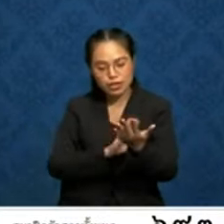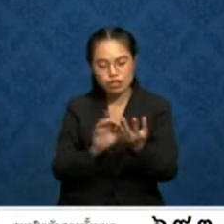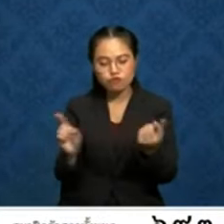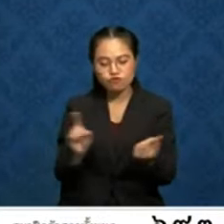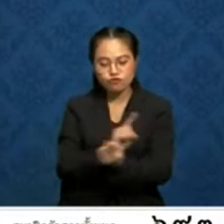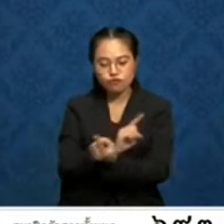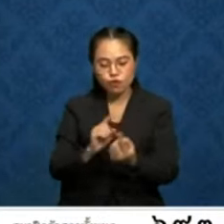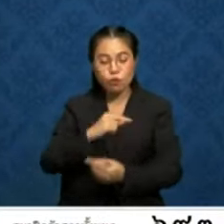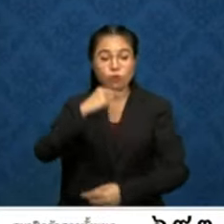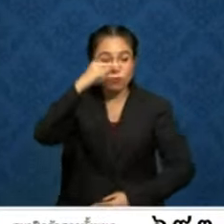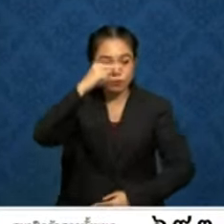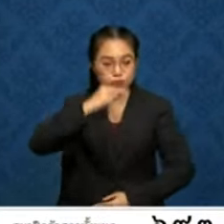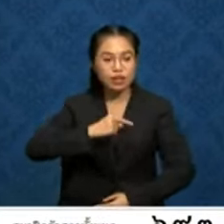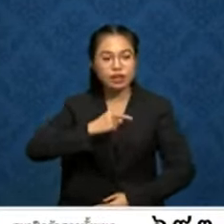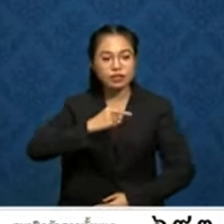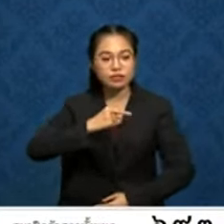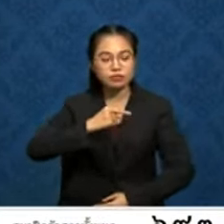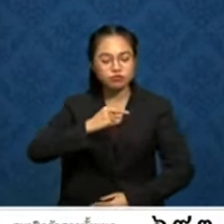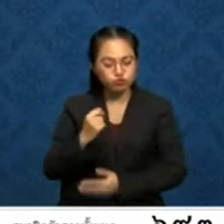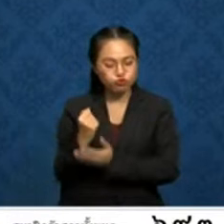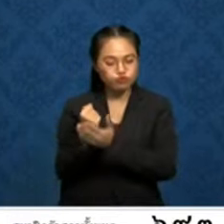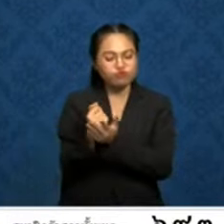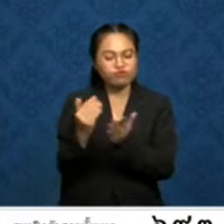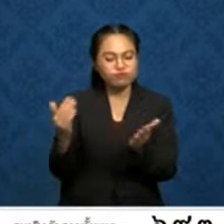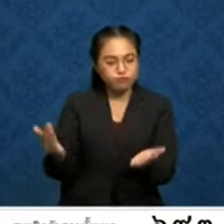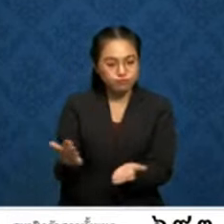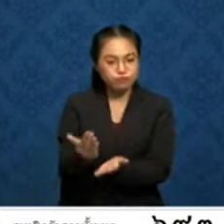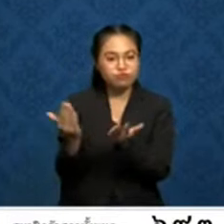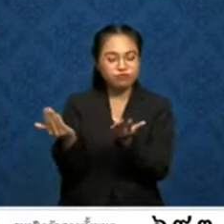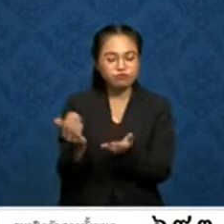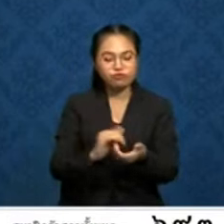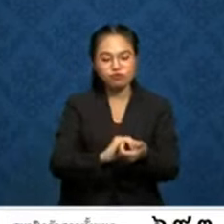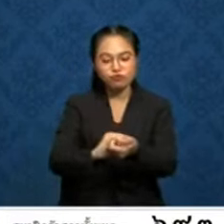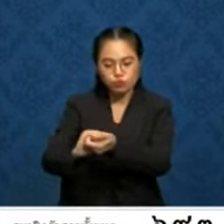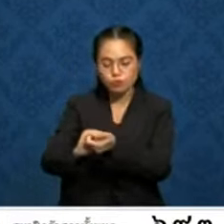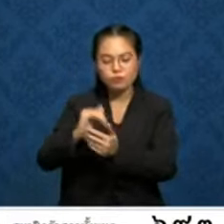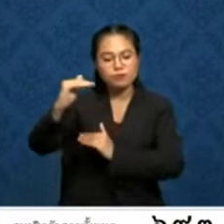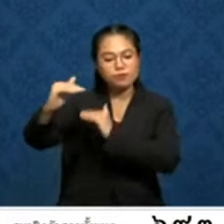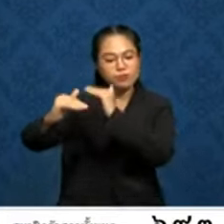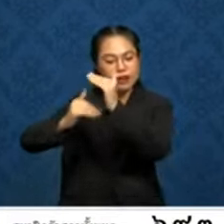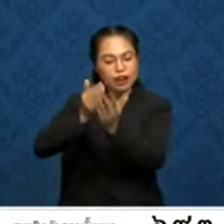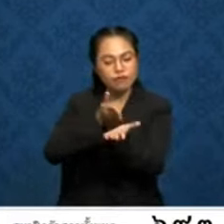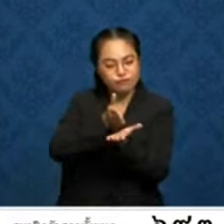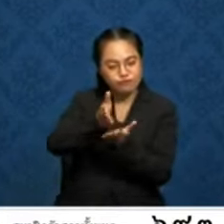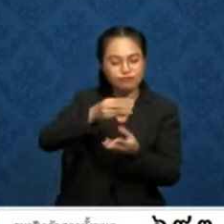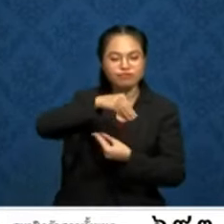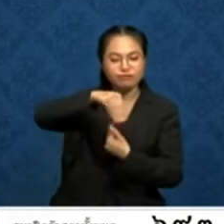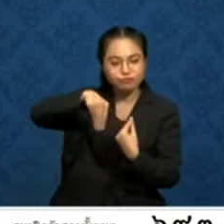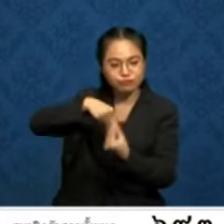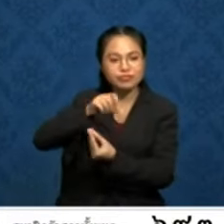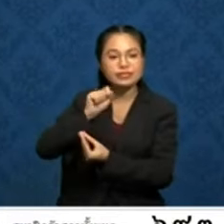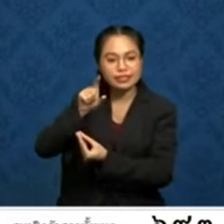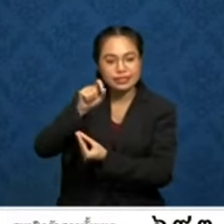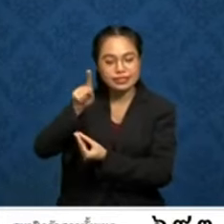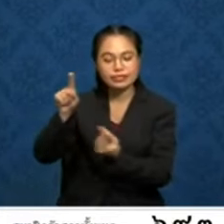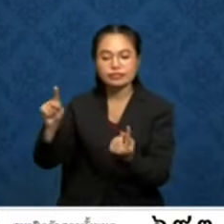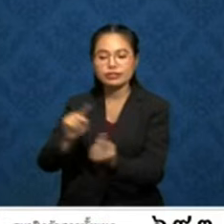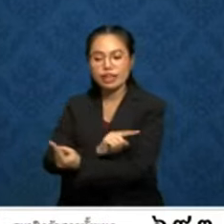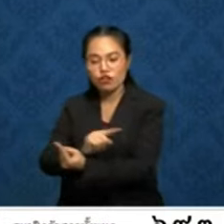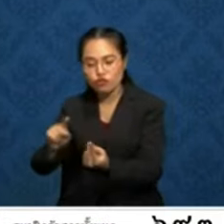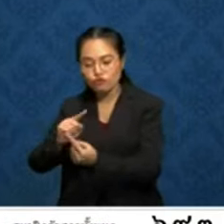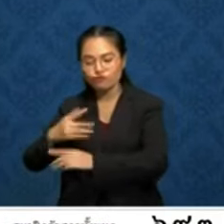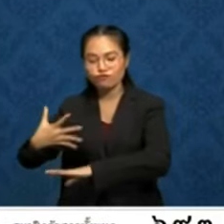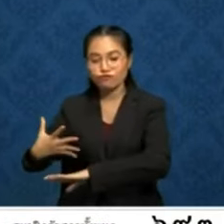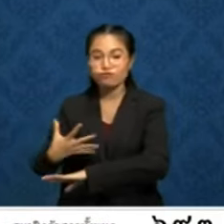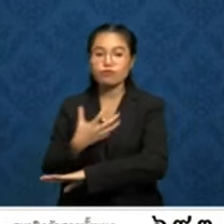ทยซึ่งจะนำไปสู่ความร่วมมือในการพัฒนาเศรษฐกิจสังคมและการเมืองการปกคร